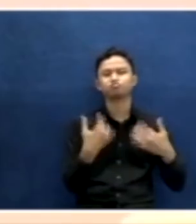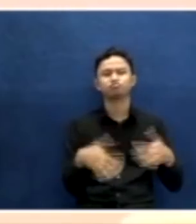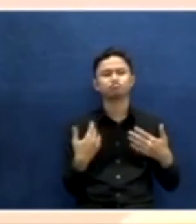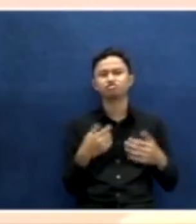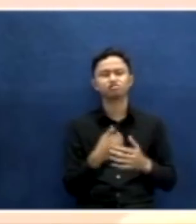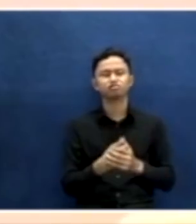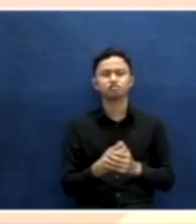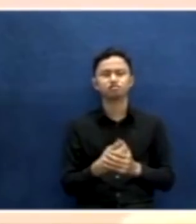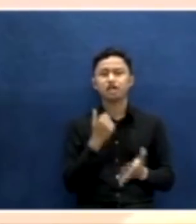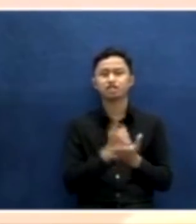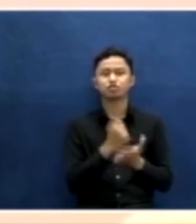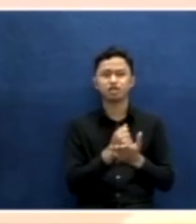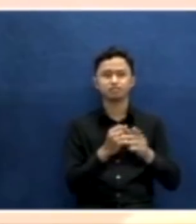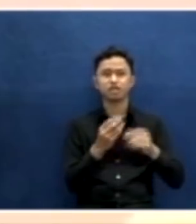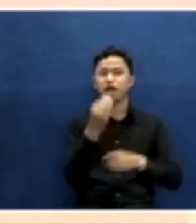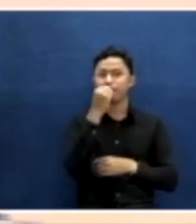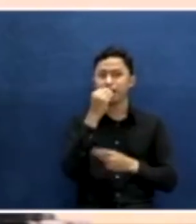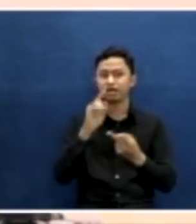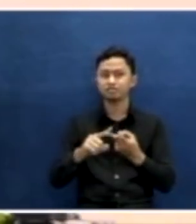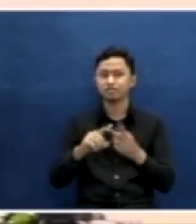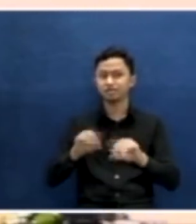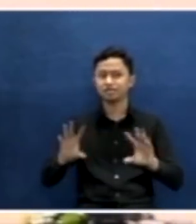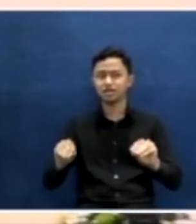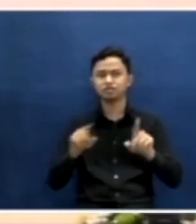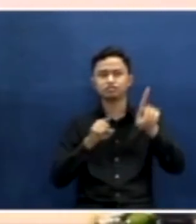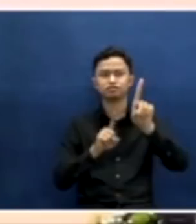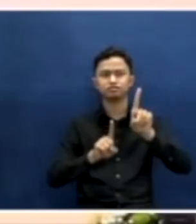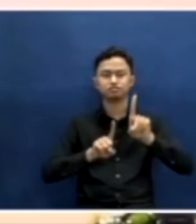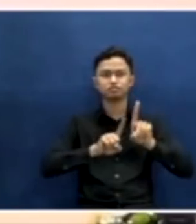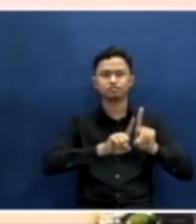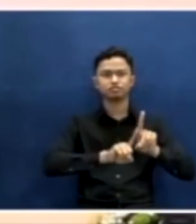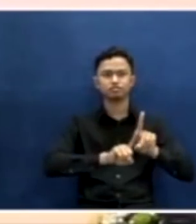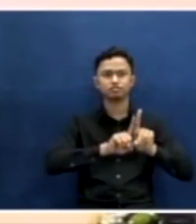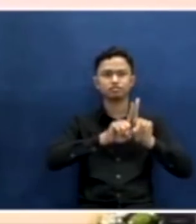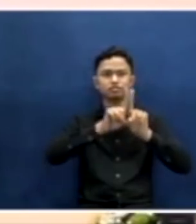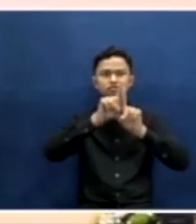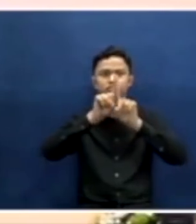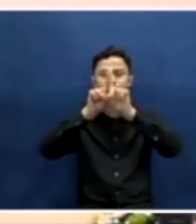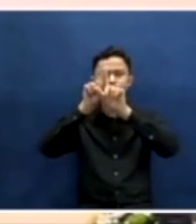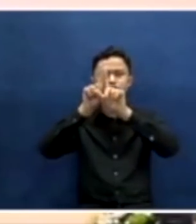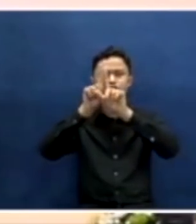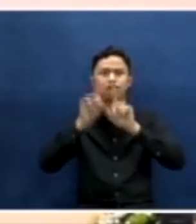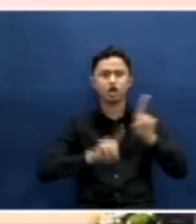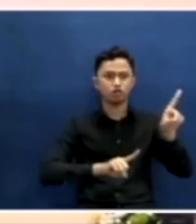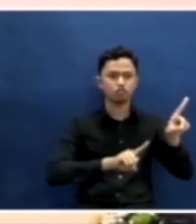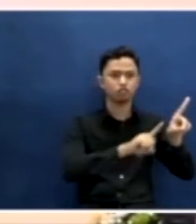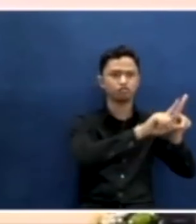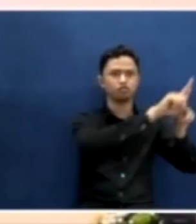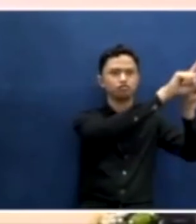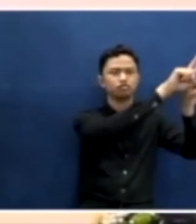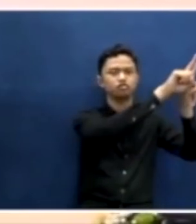tahu berbanding lurus dengan makanan dan profesi yang haram maka disitulah kita akan mendapati keburukan akan kita dapatkan seiring